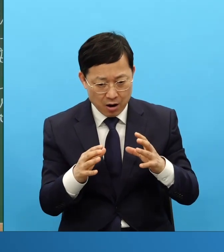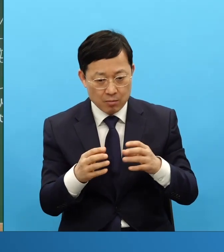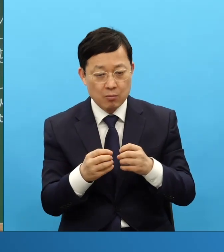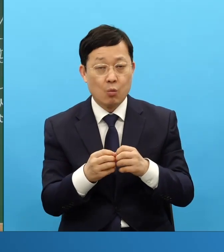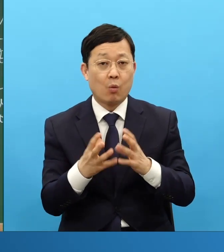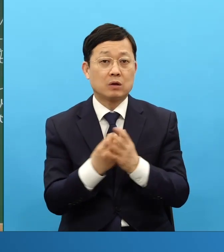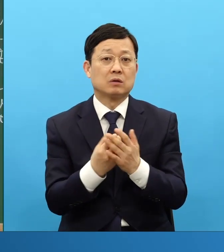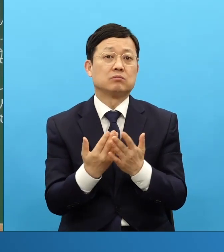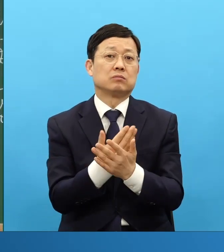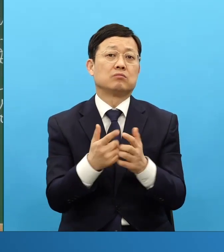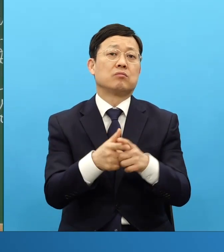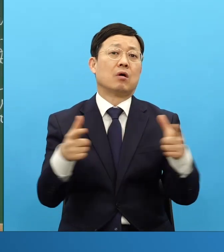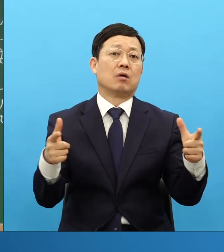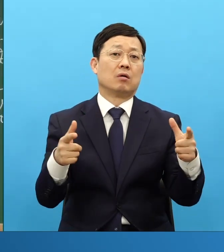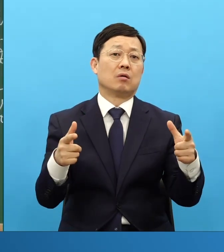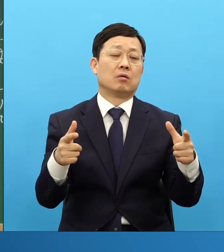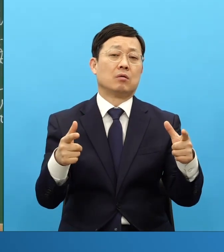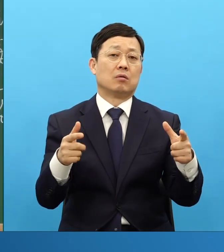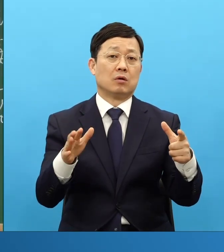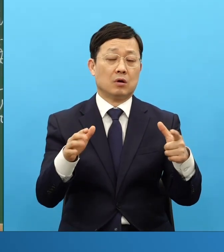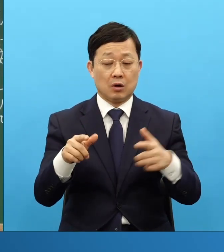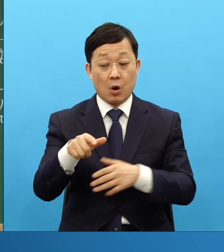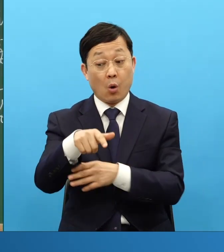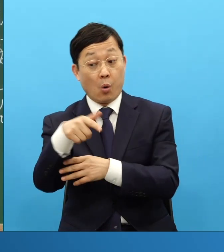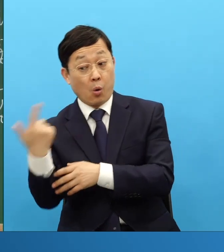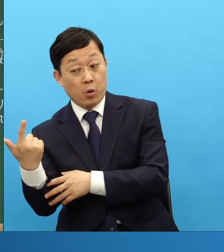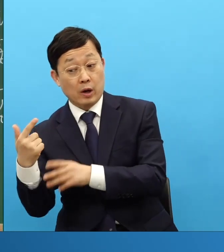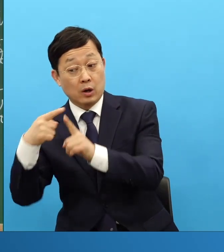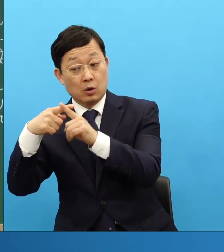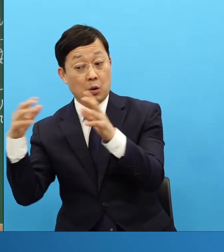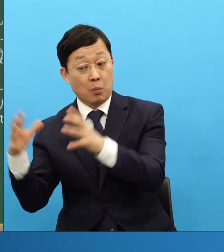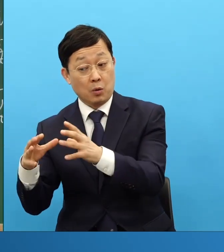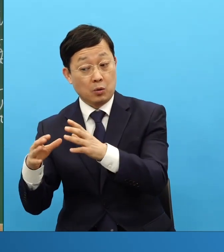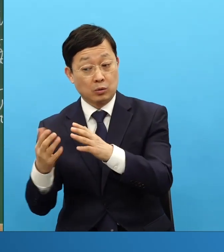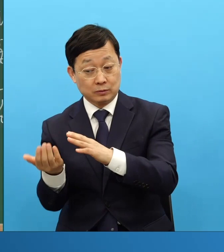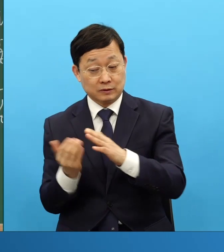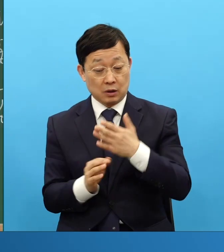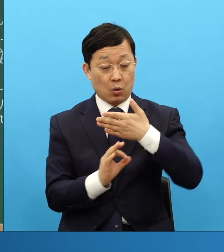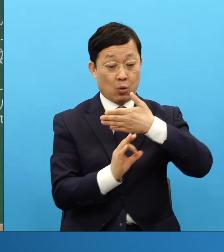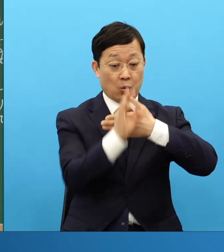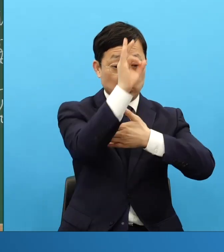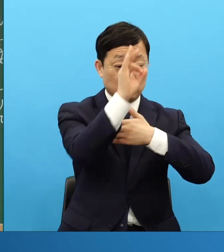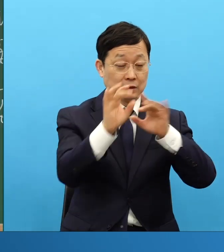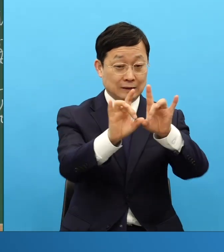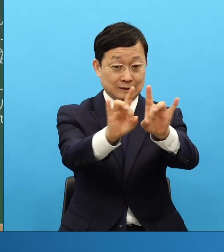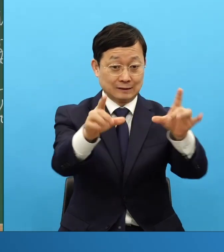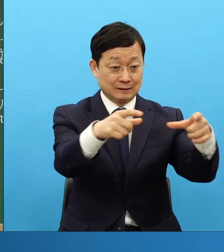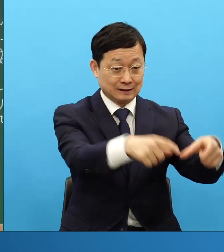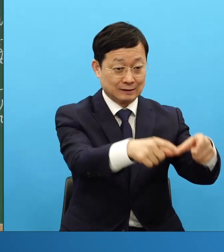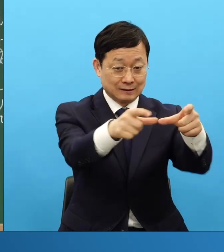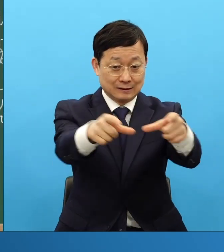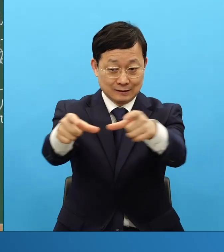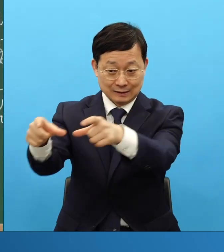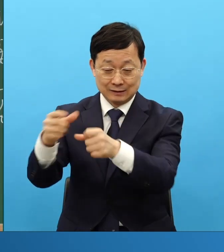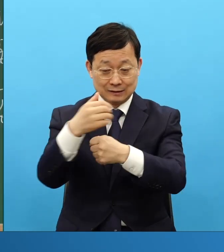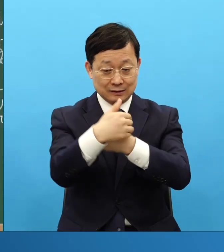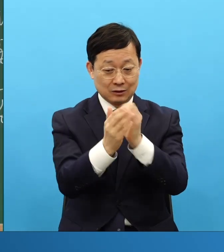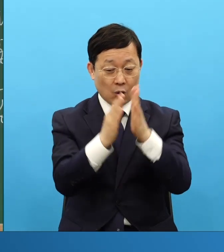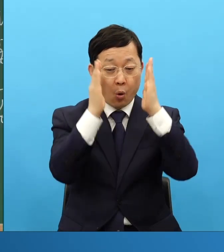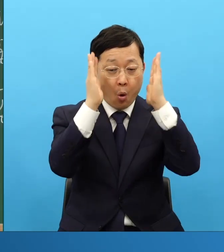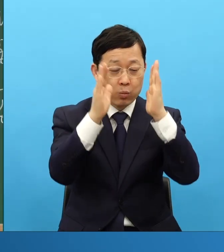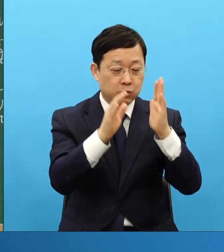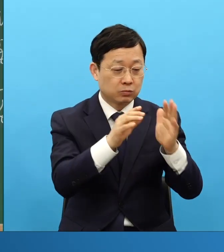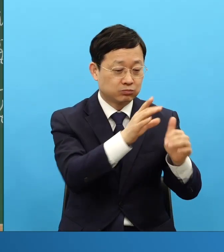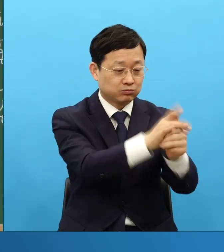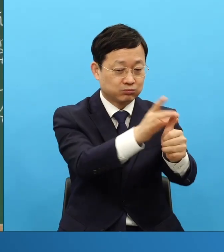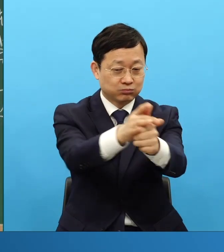때 오후에는 모이고 안 모이면 또 안 되니까 오후에는 모이고 오전에는 각 지역에서 성경 공부를 했는 거예요. During VBS, of course,